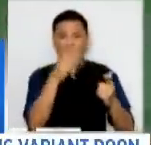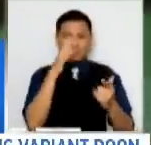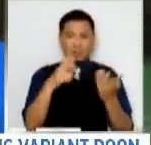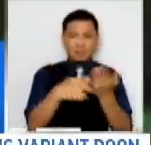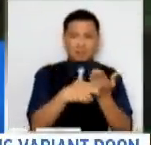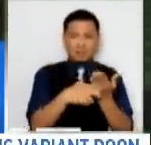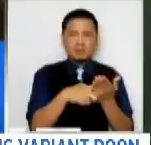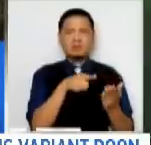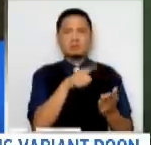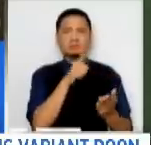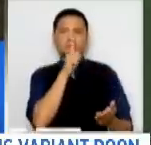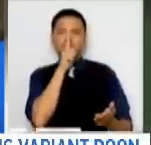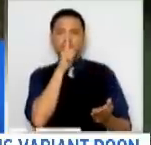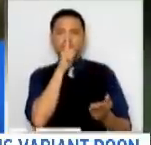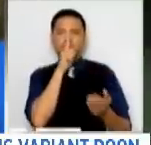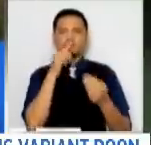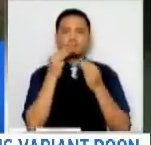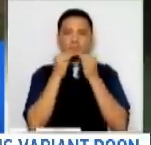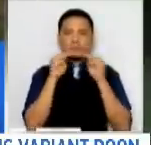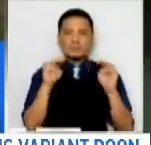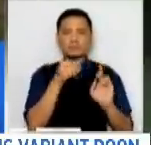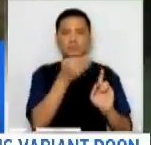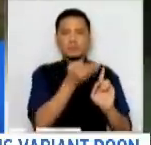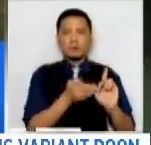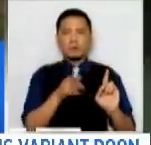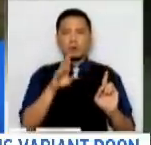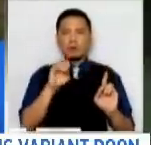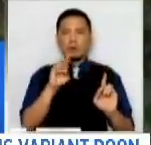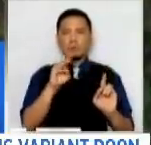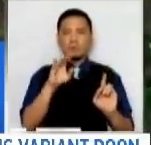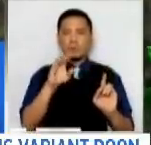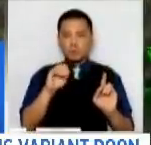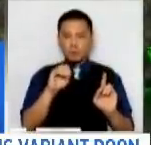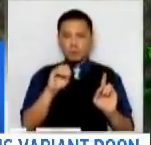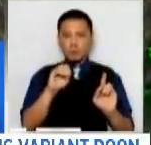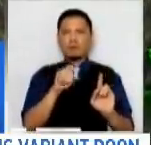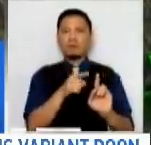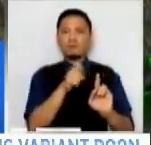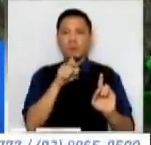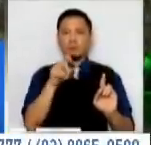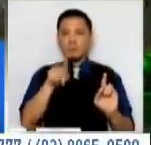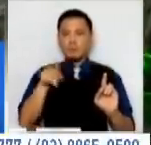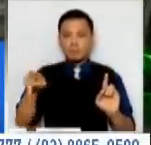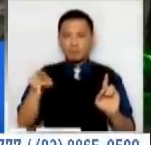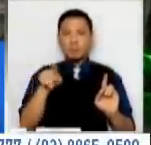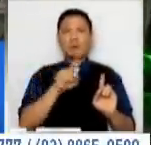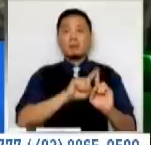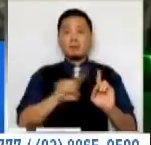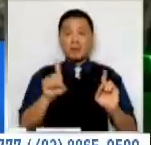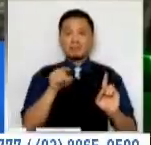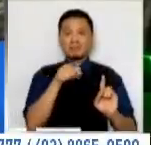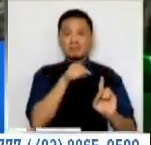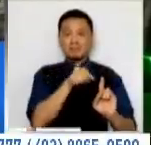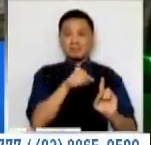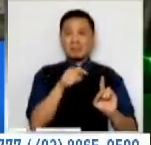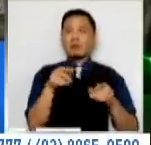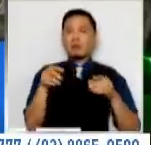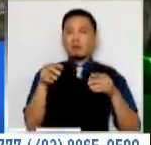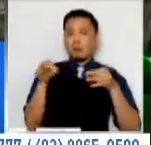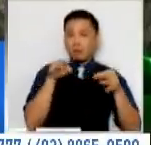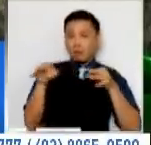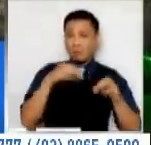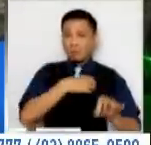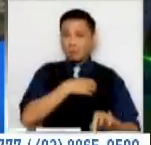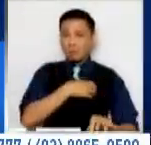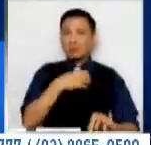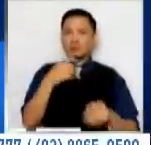sa media ang suspect na si Romeo Puyat Jr., taga Pampanga. Pero paliwanag niya sa mga pulis, mag-a-apply daw siyang OFW kaya lumuwas